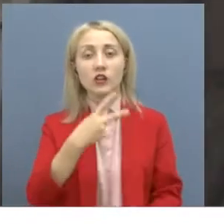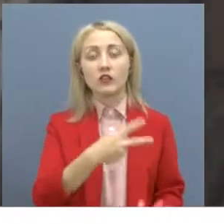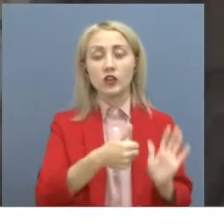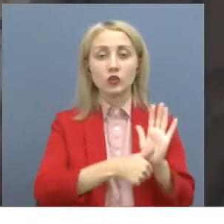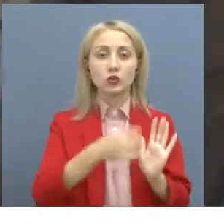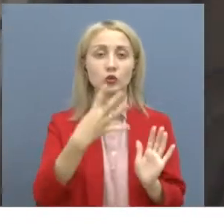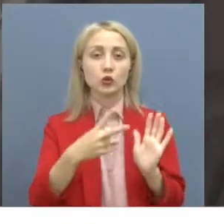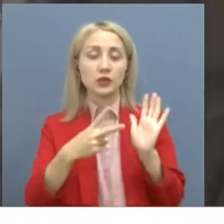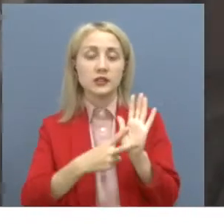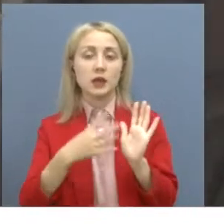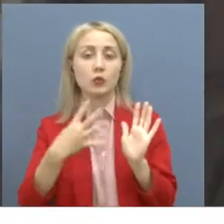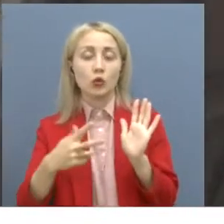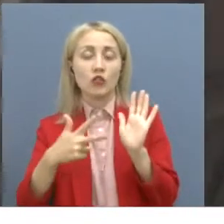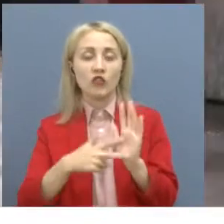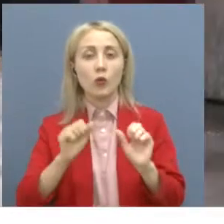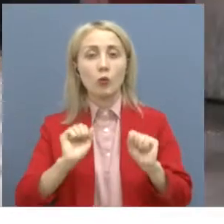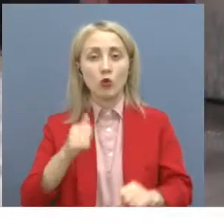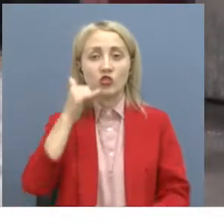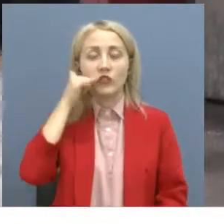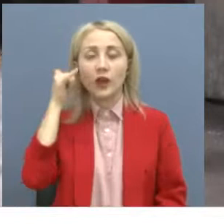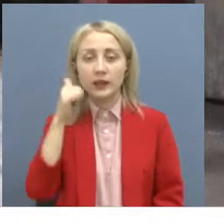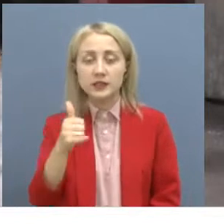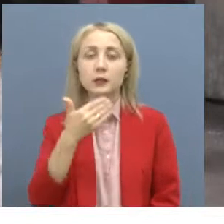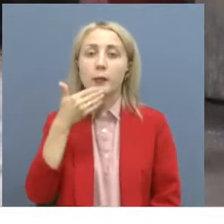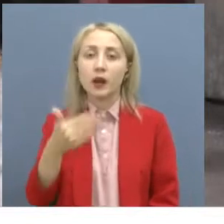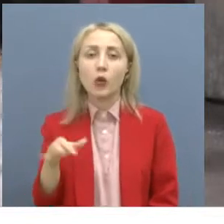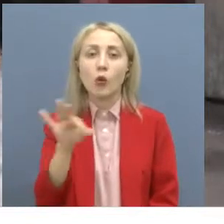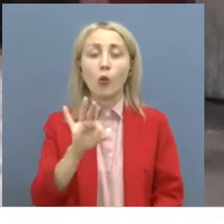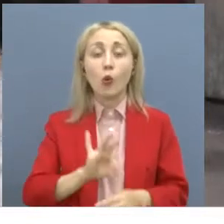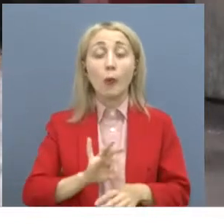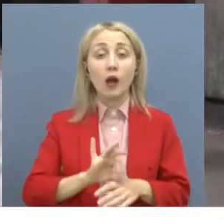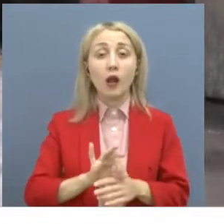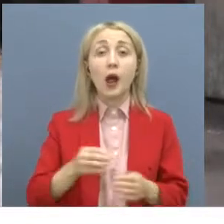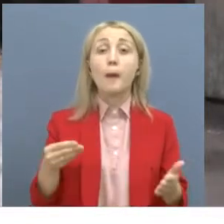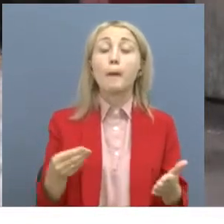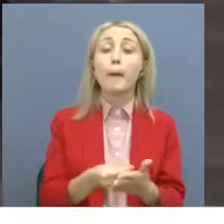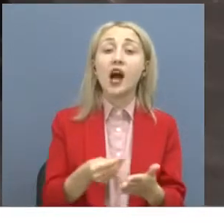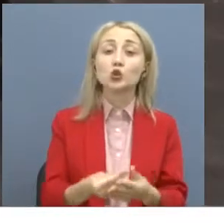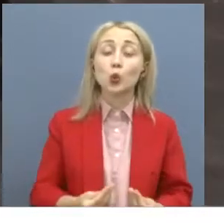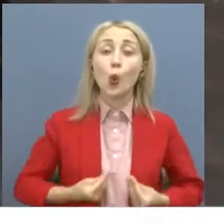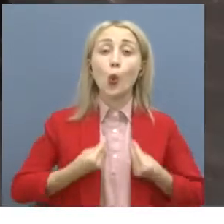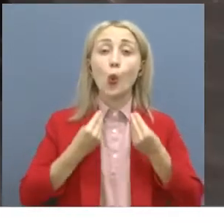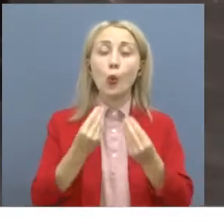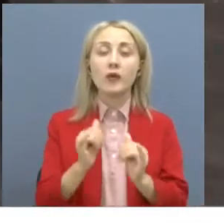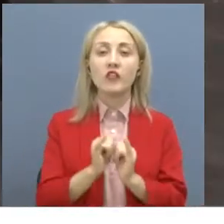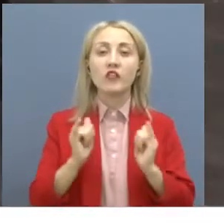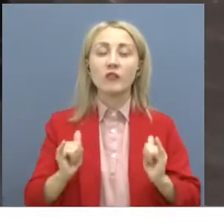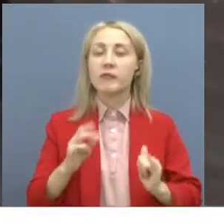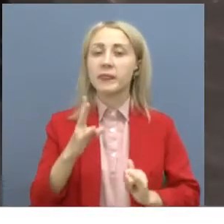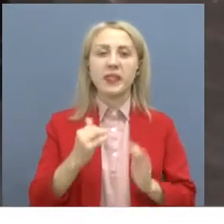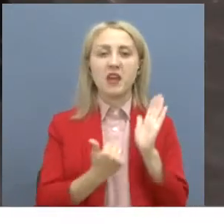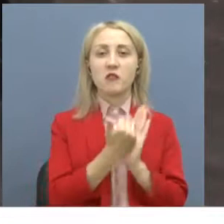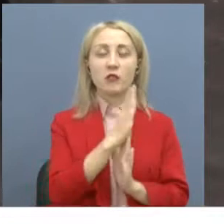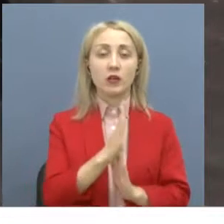жеткізіледі. Жол қашықтығы да уақыт алады. Әр шақыртудан кейін көлік үшін залалсыздандыру қажет. Қызметкерлер де қорғаныс костюмдерін ауыстырады. Бұл да